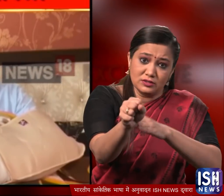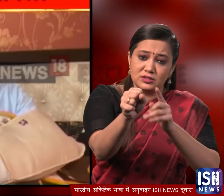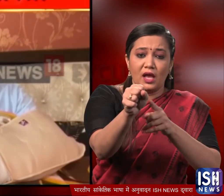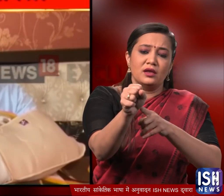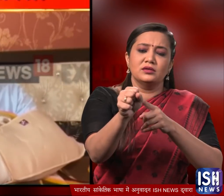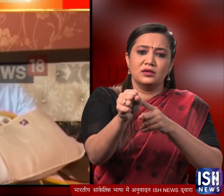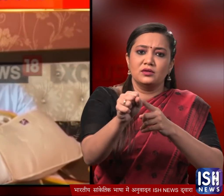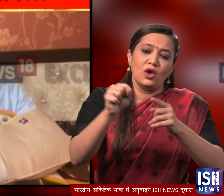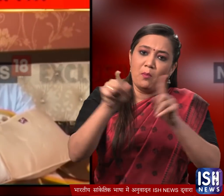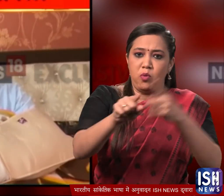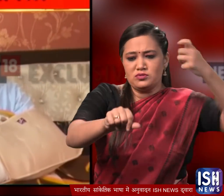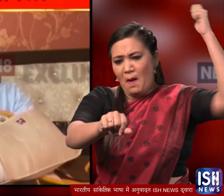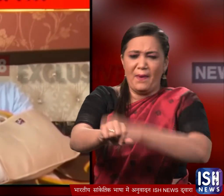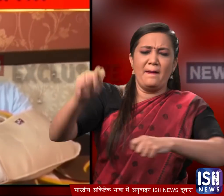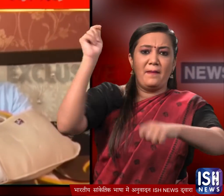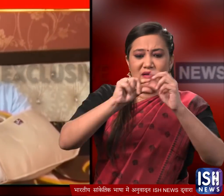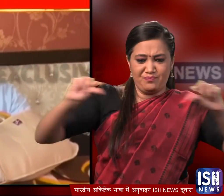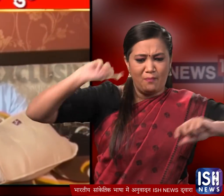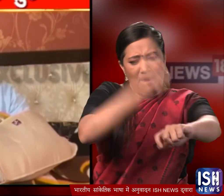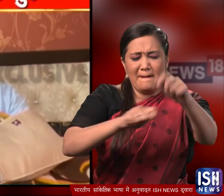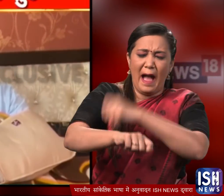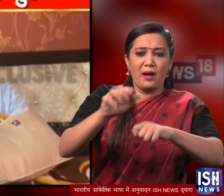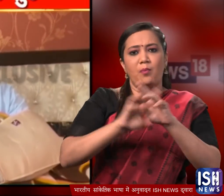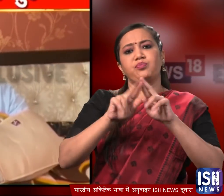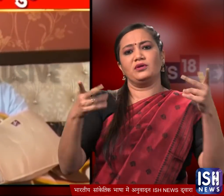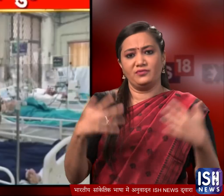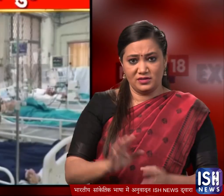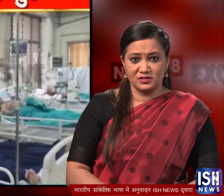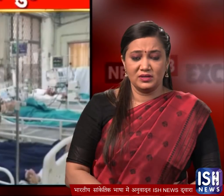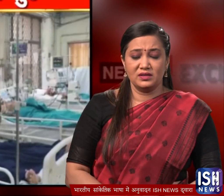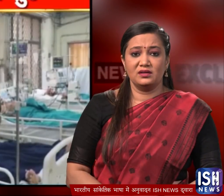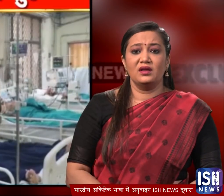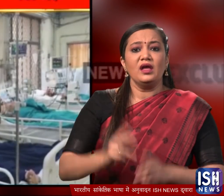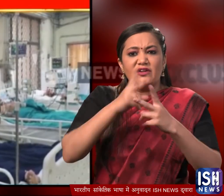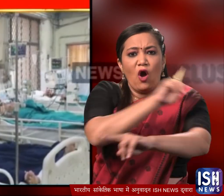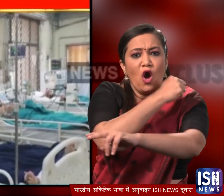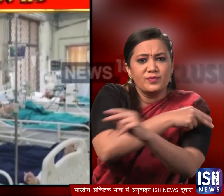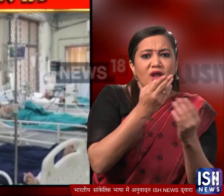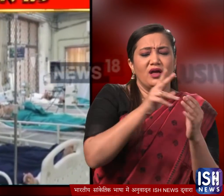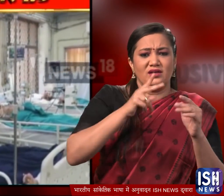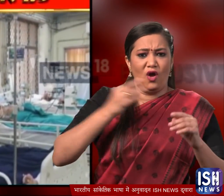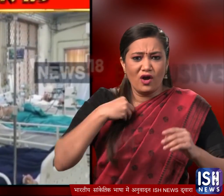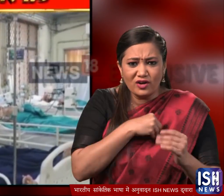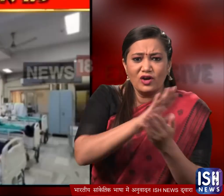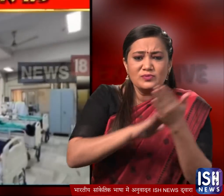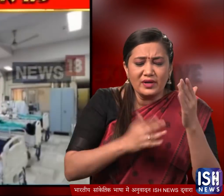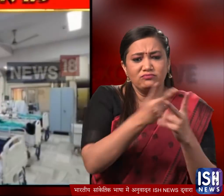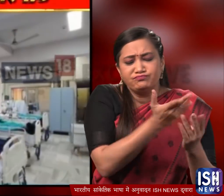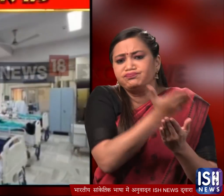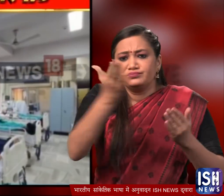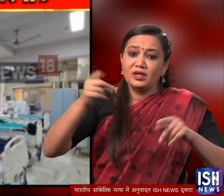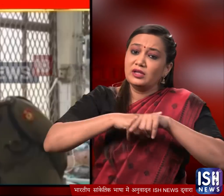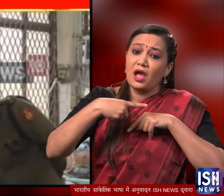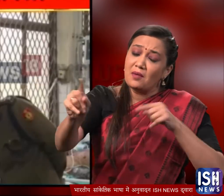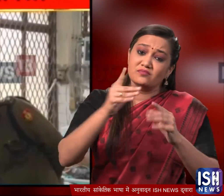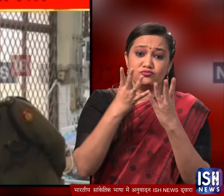उसको जैसे ही पकड़ा, मेरे दोनों हाथों पे उन्होंने लठों से बांधा। कई पुलिस वाले अलग अलग अस्पतालों में भर्ती हैं, जिनके जख्मों